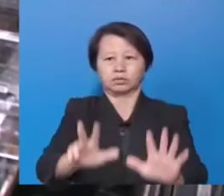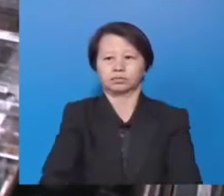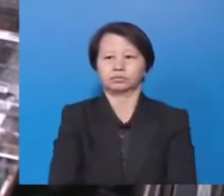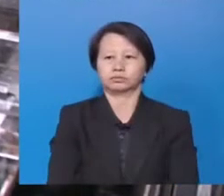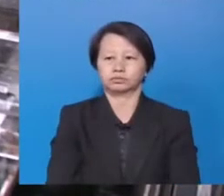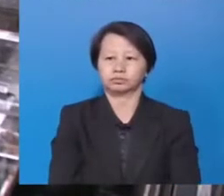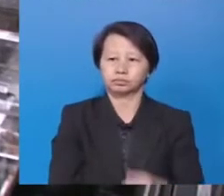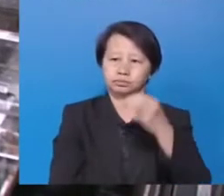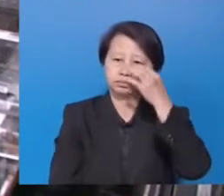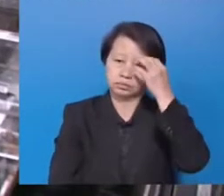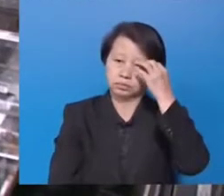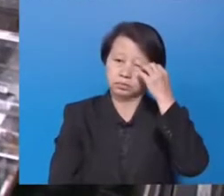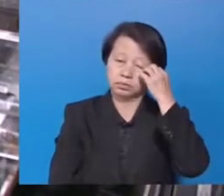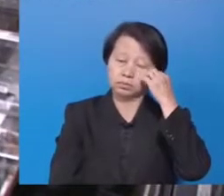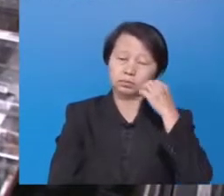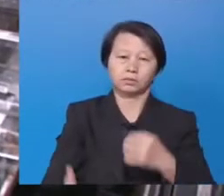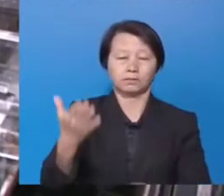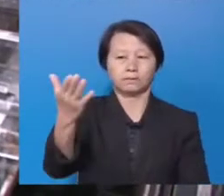Hai jelek